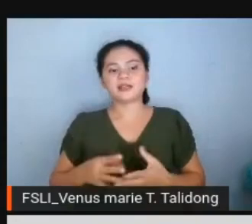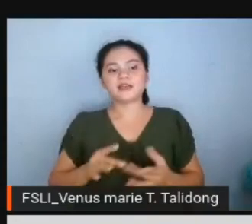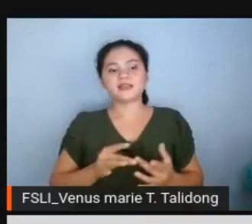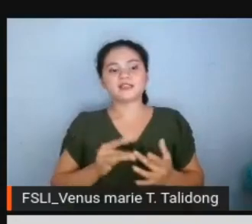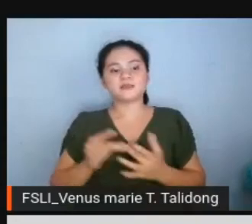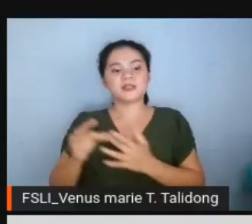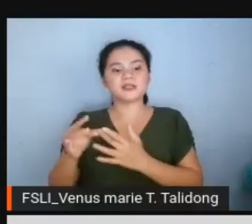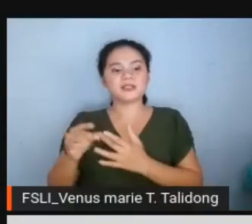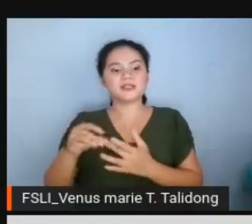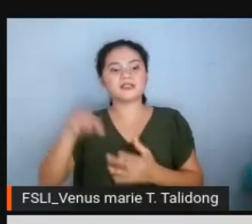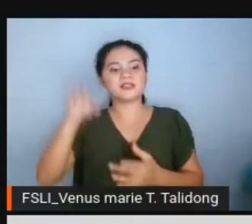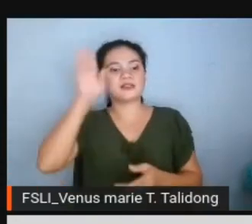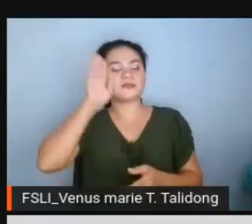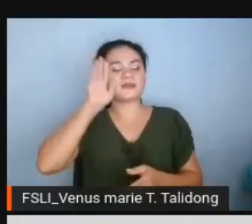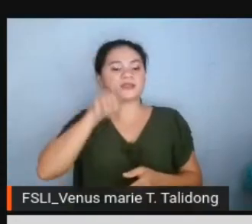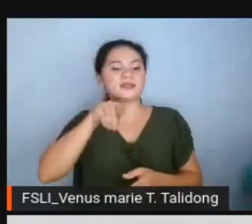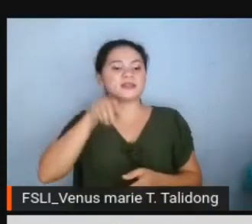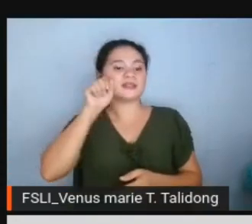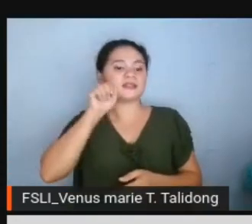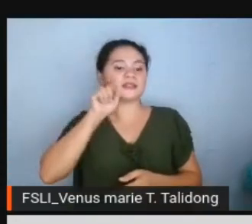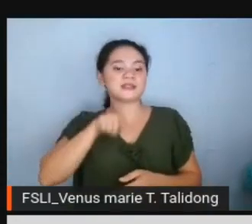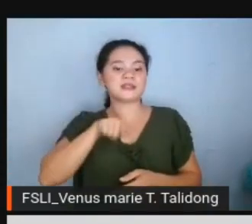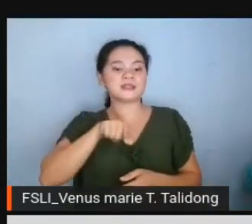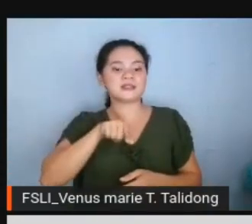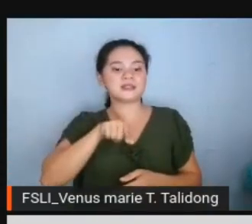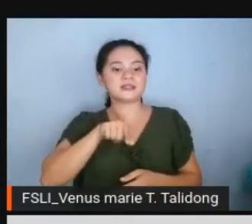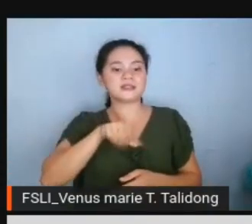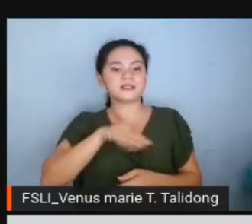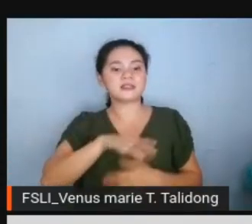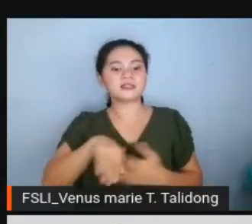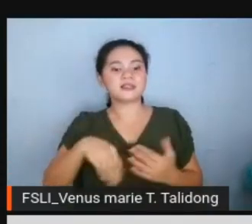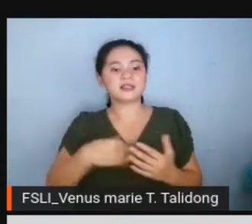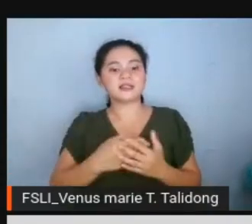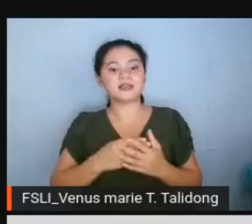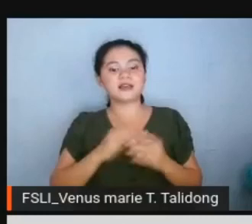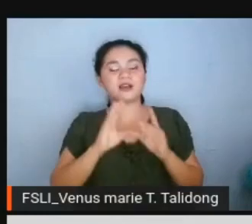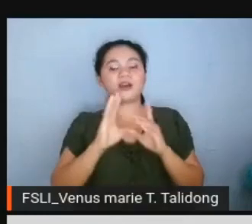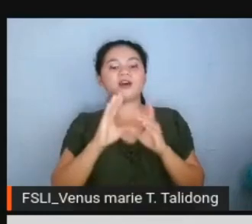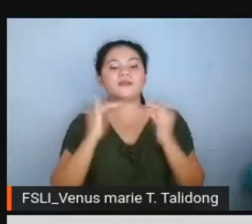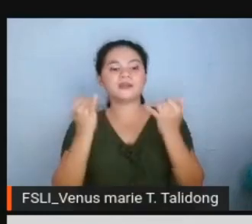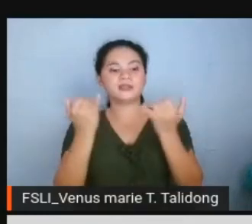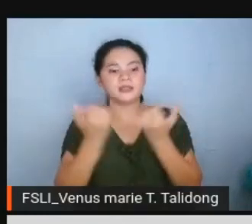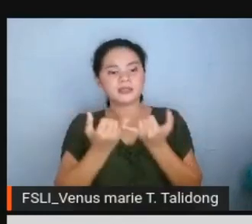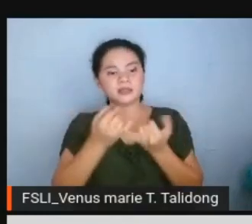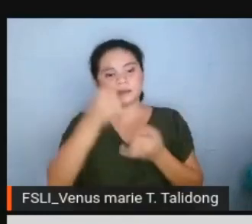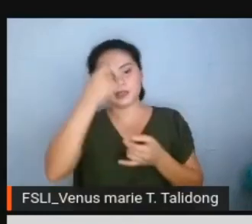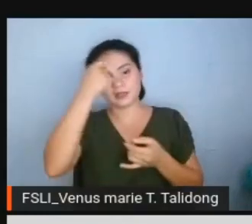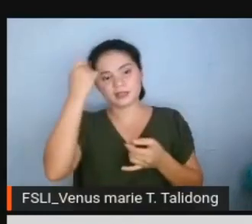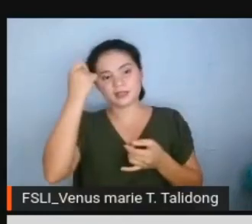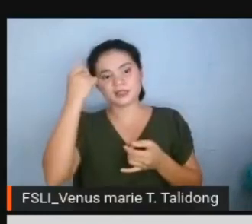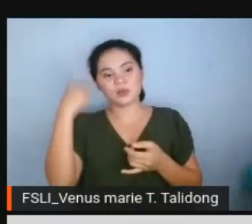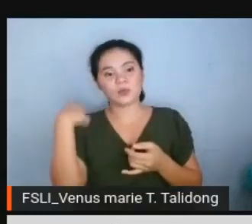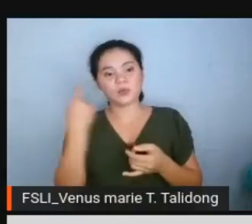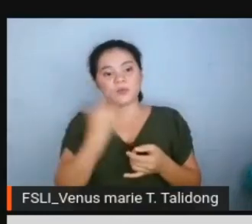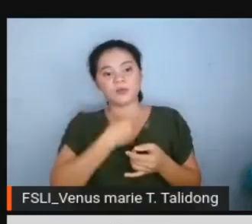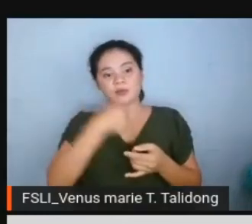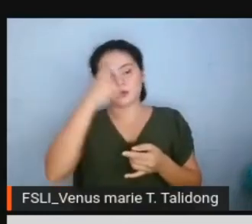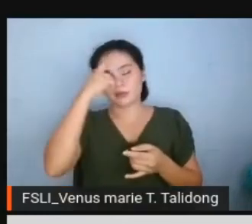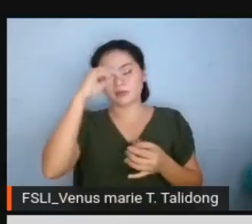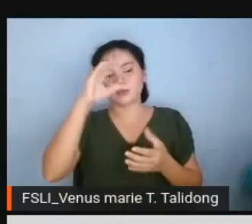and sisters sa ating hong community dahil we truly believe that each one of